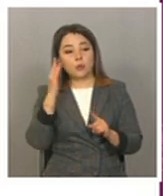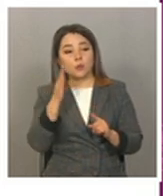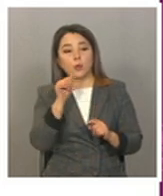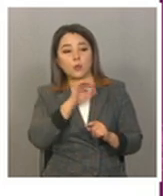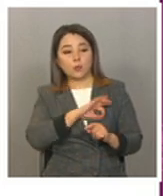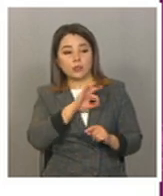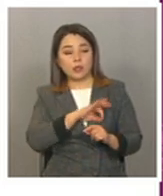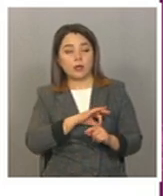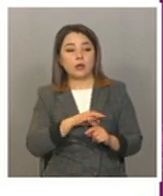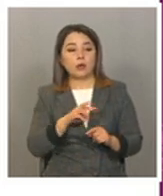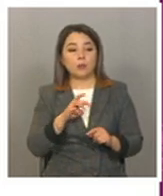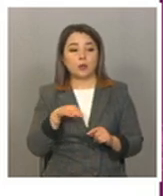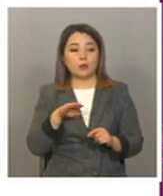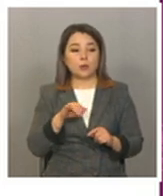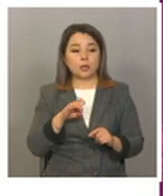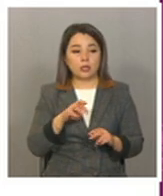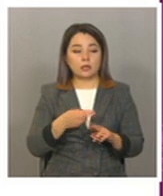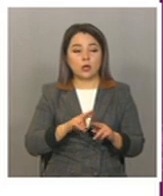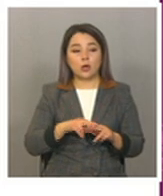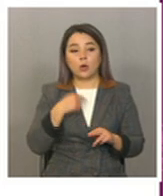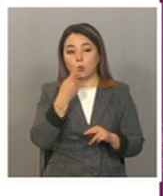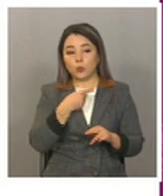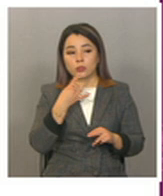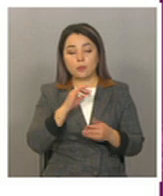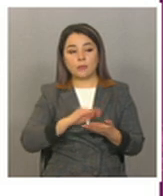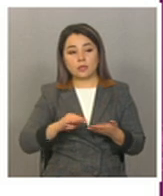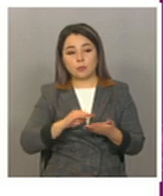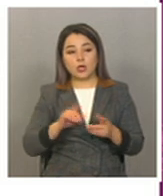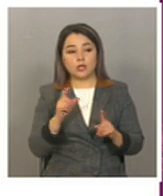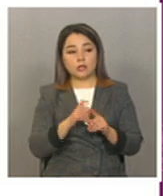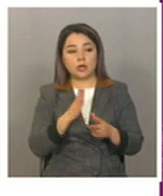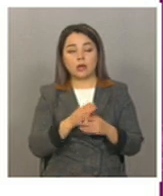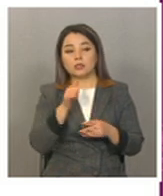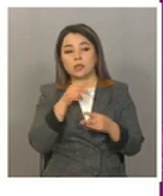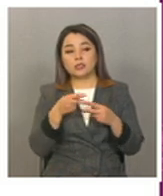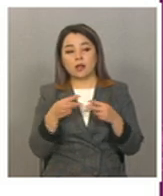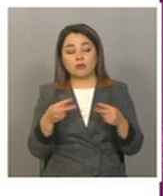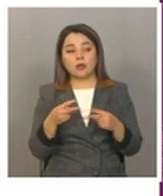употреблять междометия в устной и письменной речи. Сравните пары предложений.